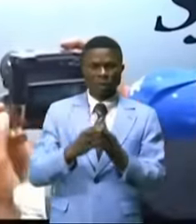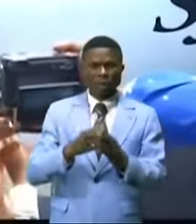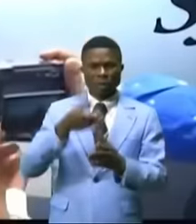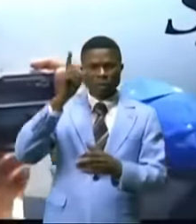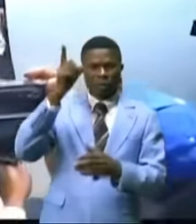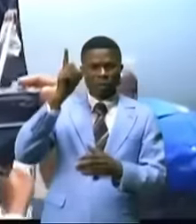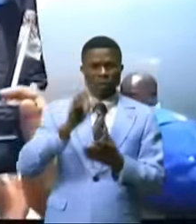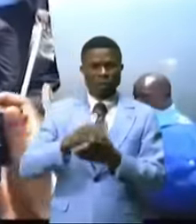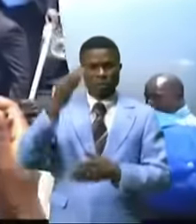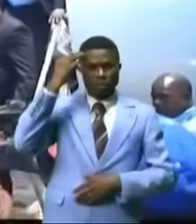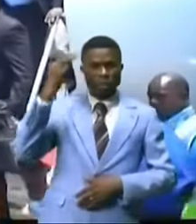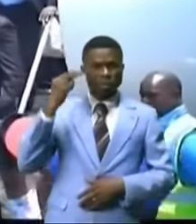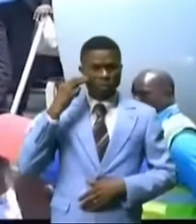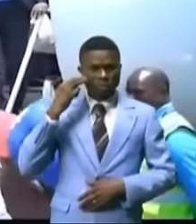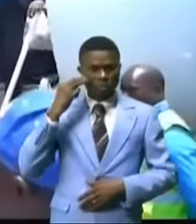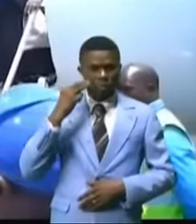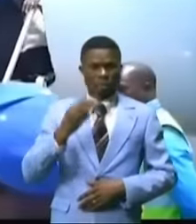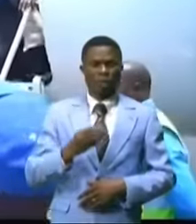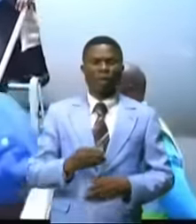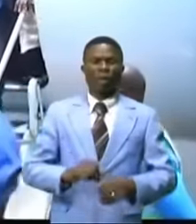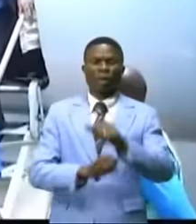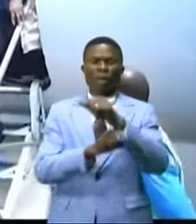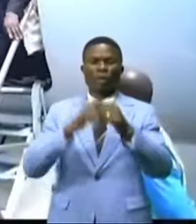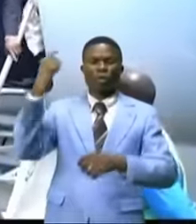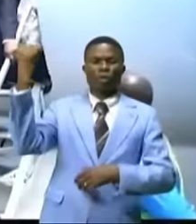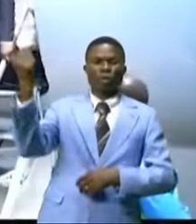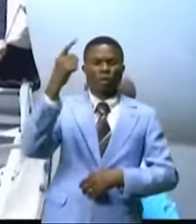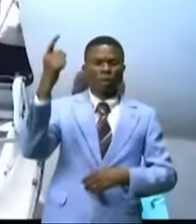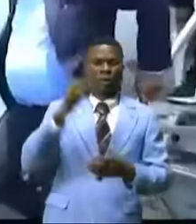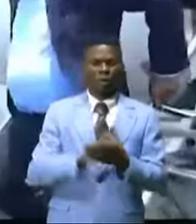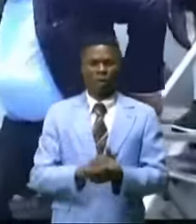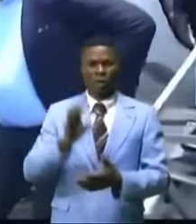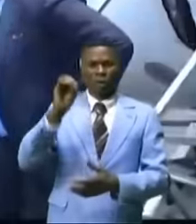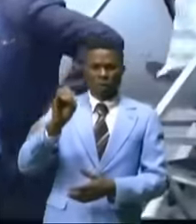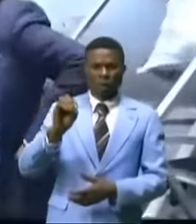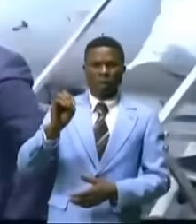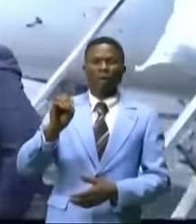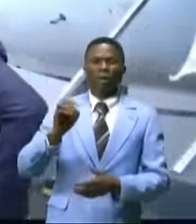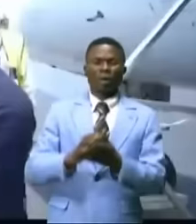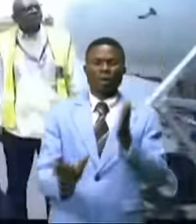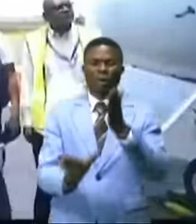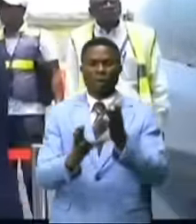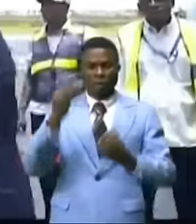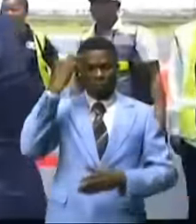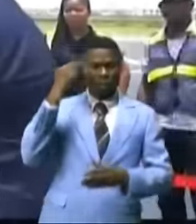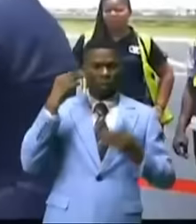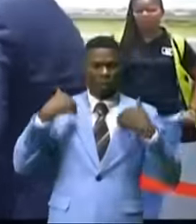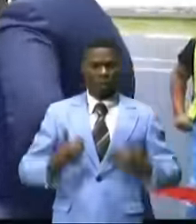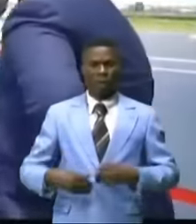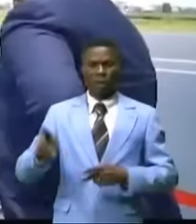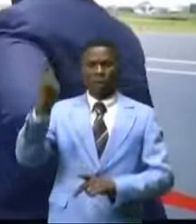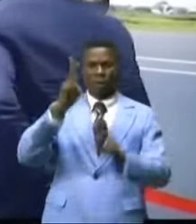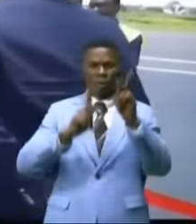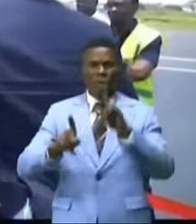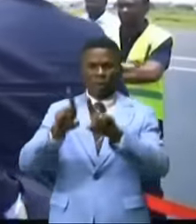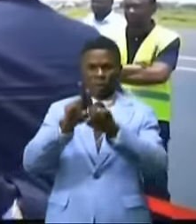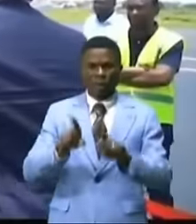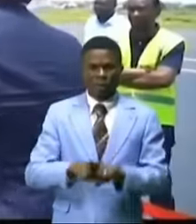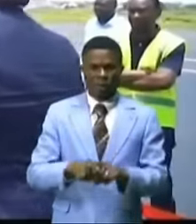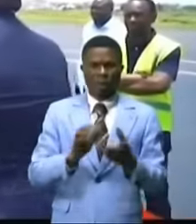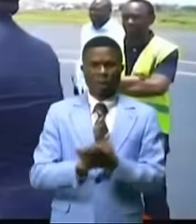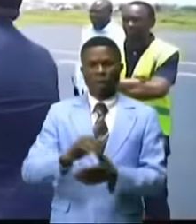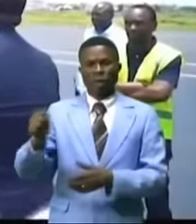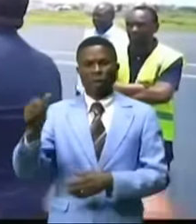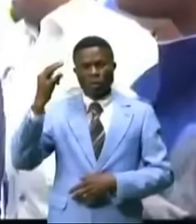le ministre des Actions humanitaires Modeste Mutinga, le vice-ministre de la Santé publique Emmanuel Olen et